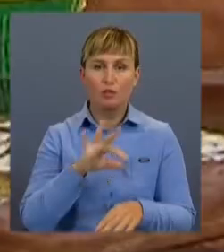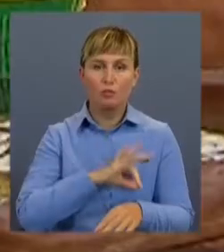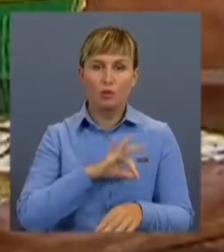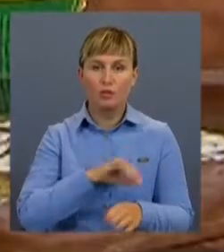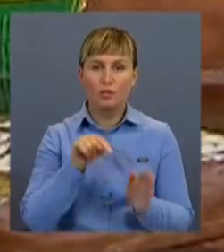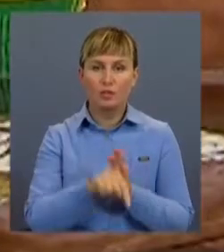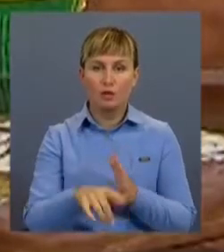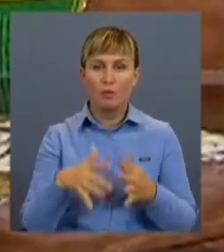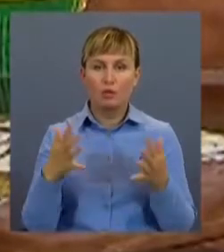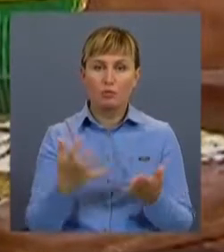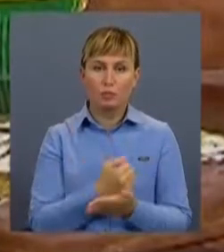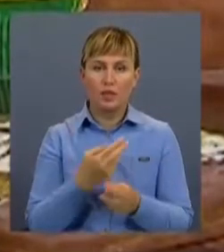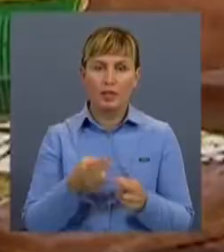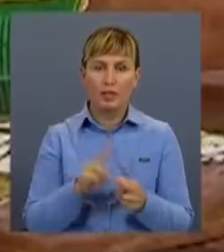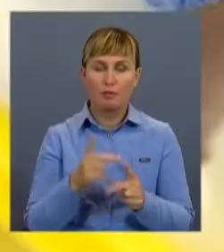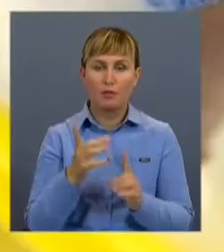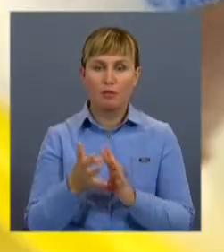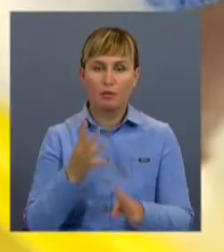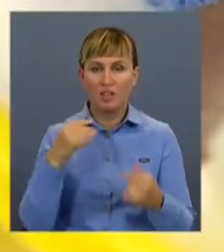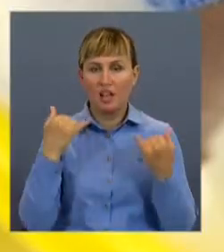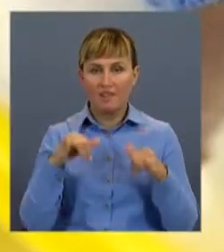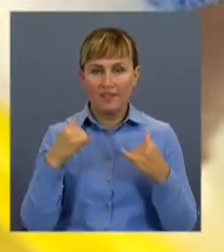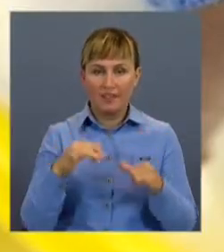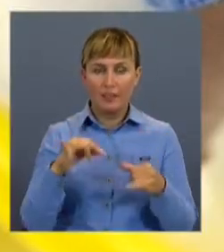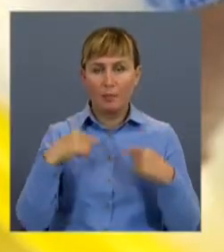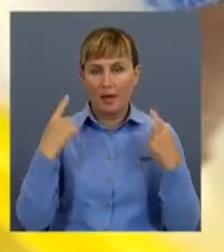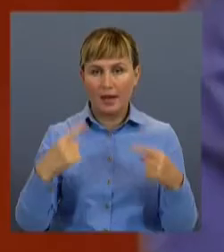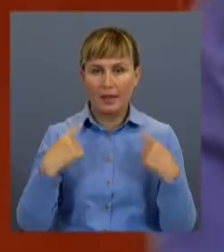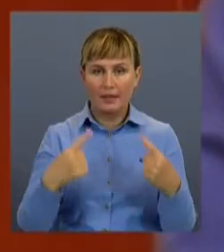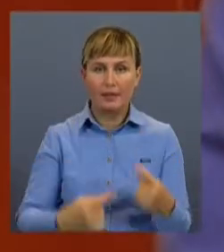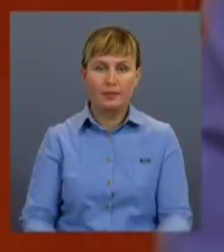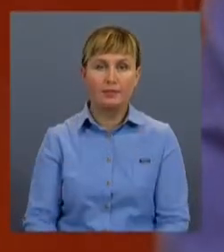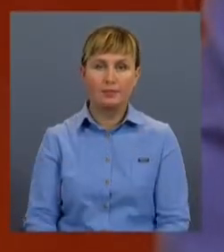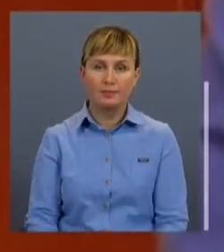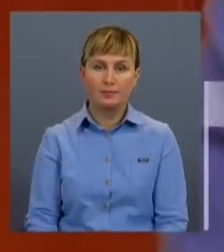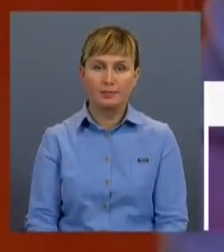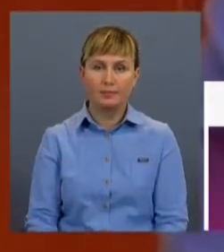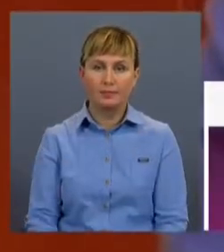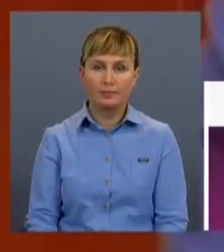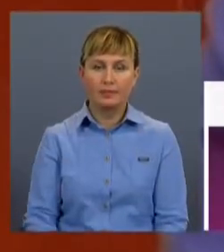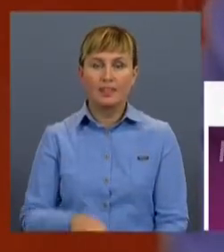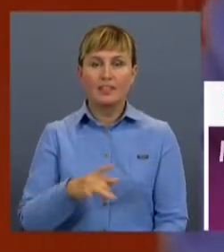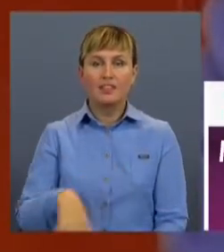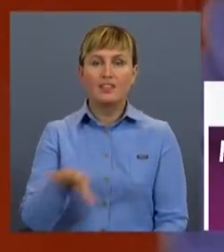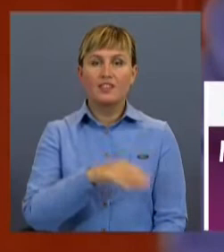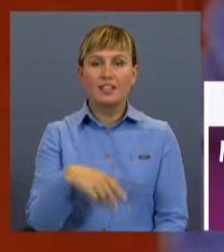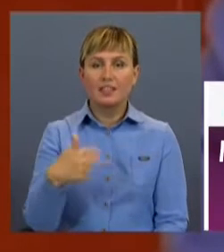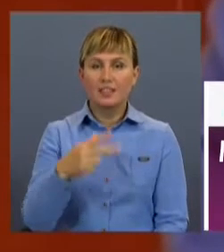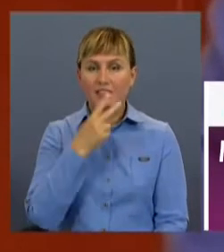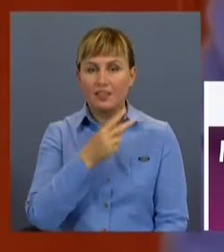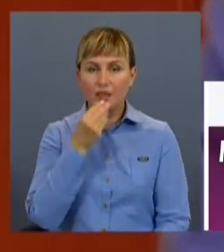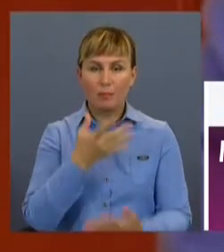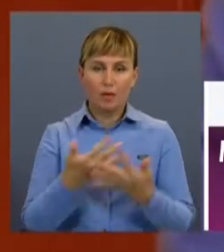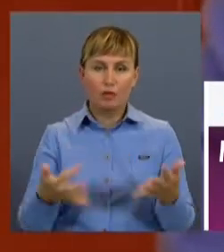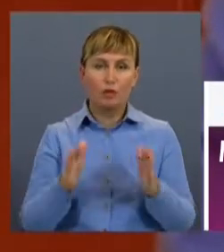там большим успехом это первую очередь говядина и баранина жила в хадж large из всех тридцати видов продукции